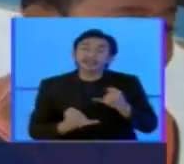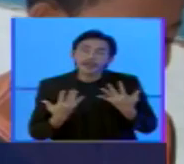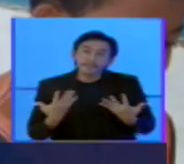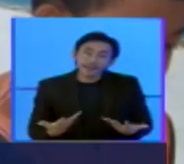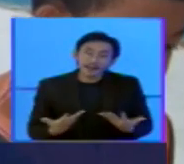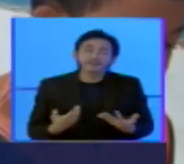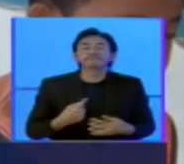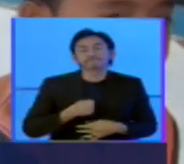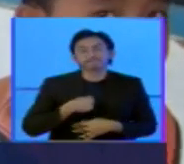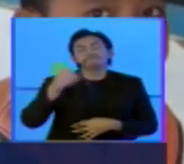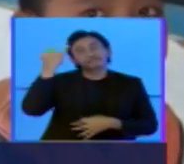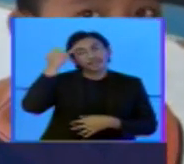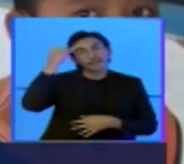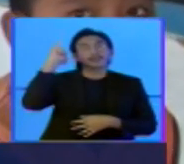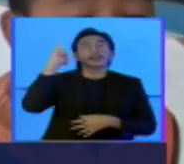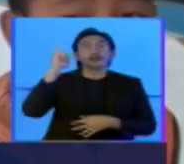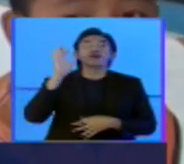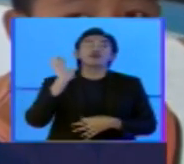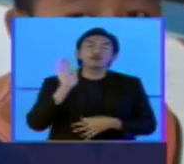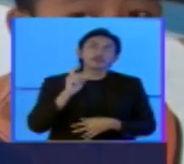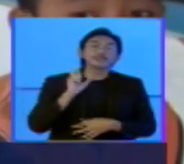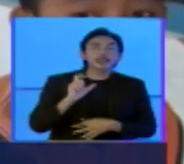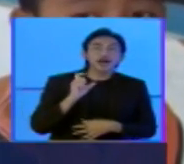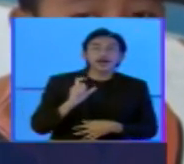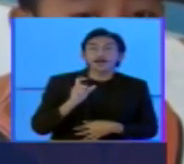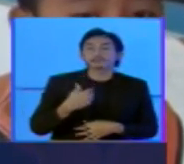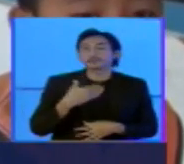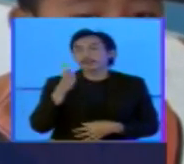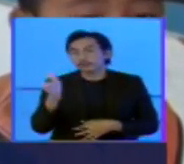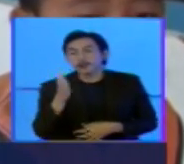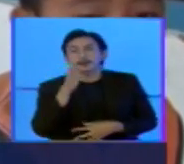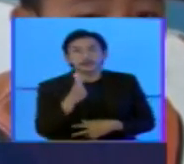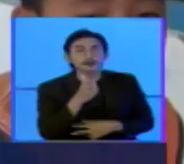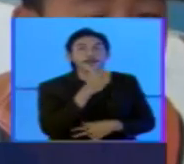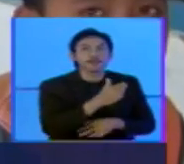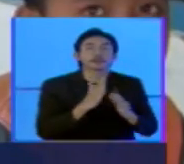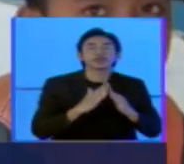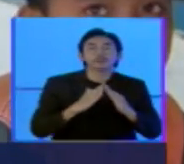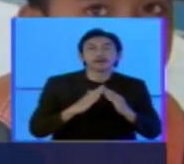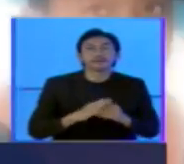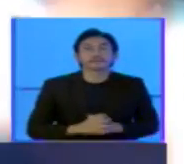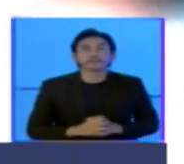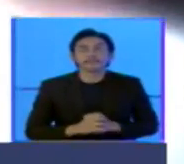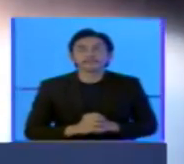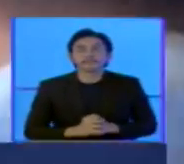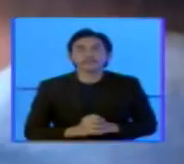saya berinisiatif, kalau seperti ini caranya tidak bisa, saya akhirnya mendatangi siswa saya satu